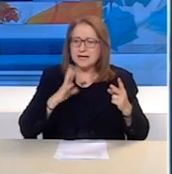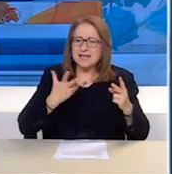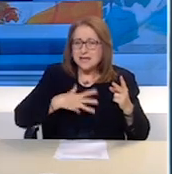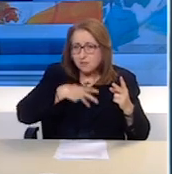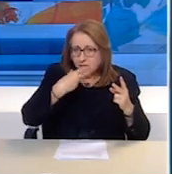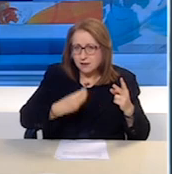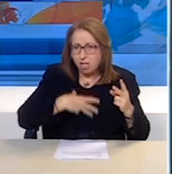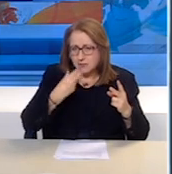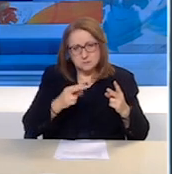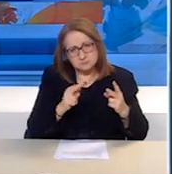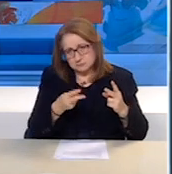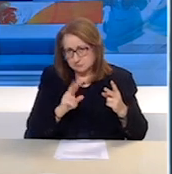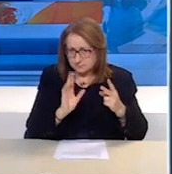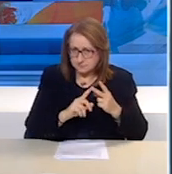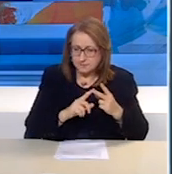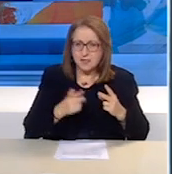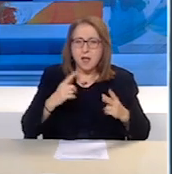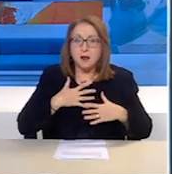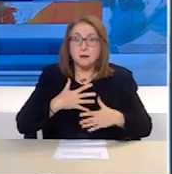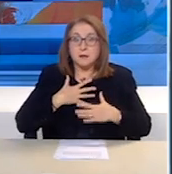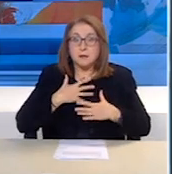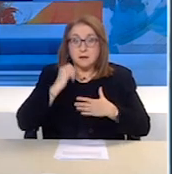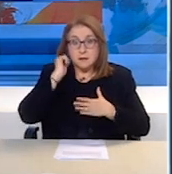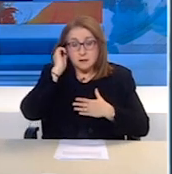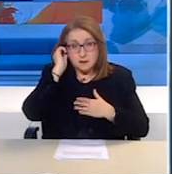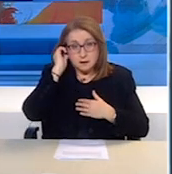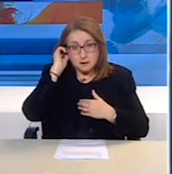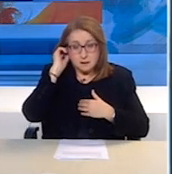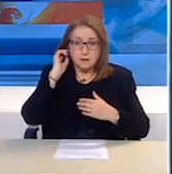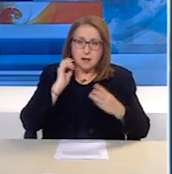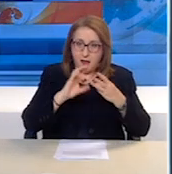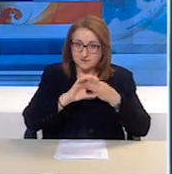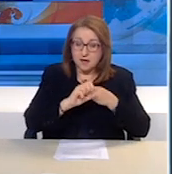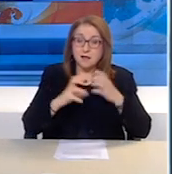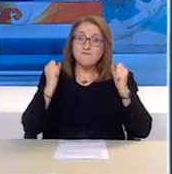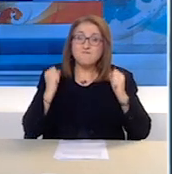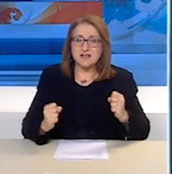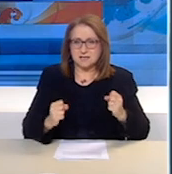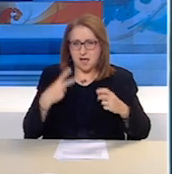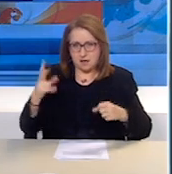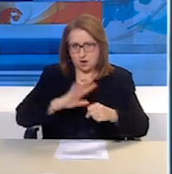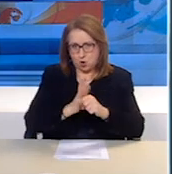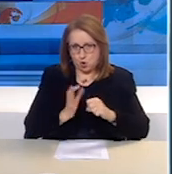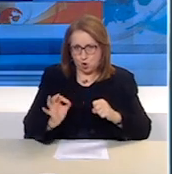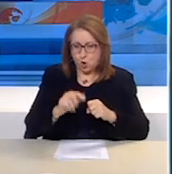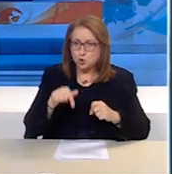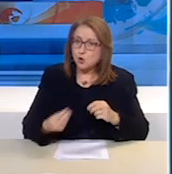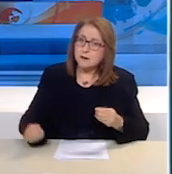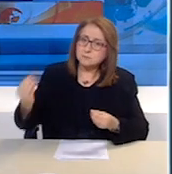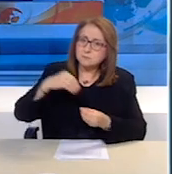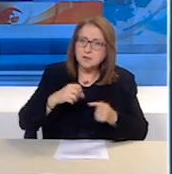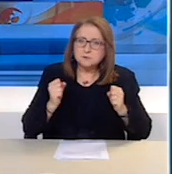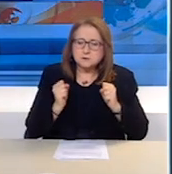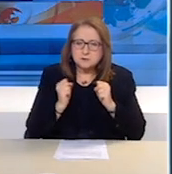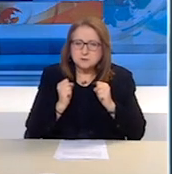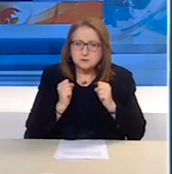από απόγχρεμση, το λαχάνιασμα ή τη δυσκολία στην αναπνοή, που ήταν τα τρία κύρια συμπτώματα για αυτή την νόσο, προσέθεσαν τις